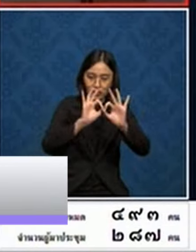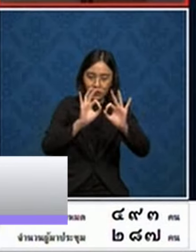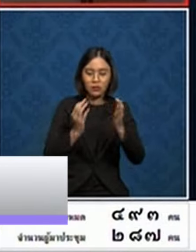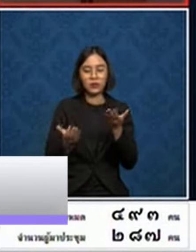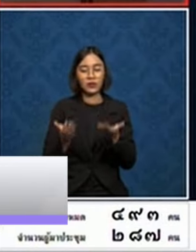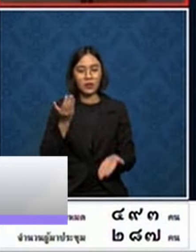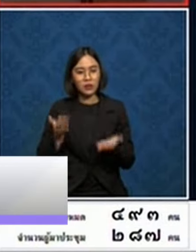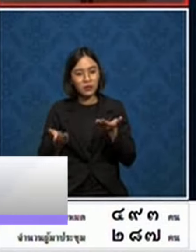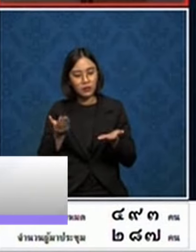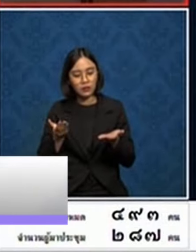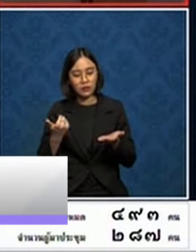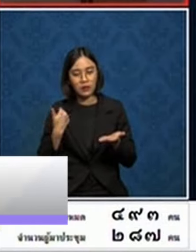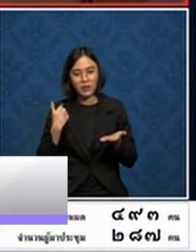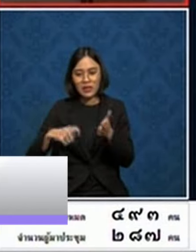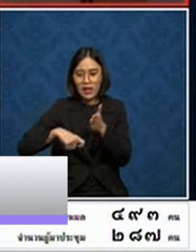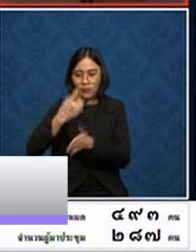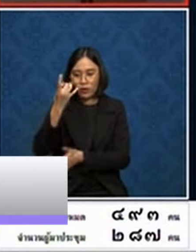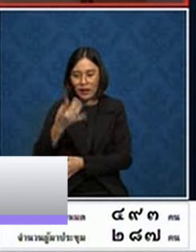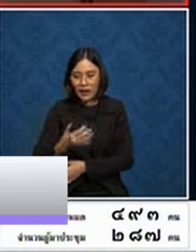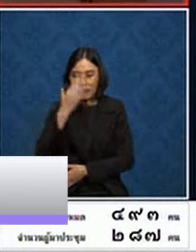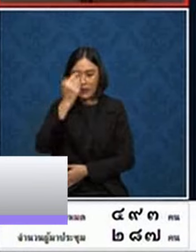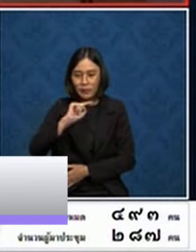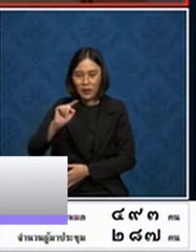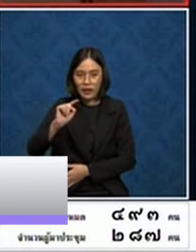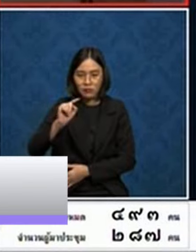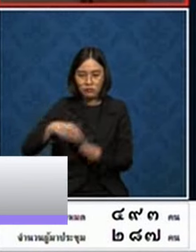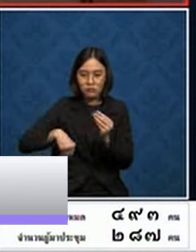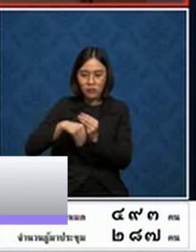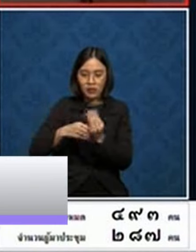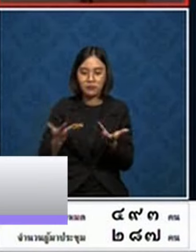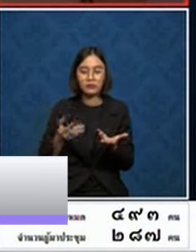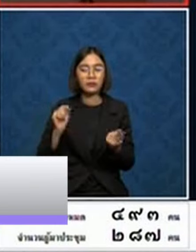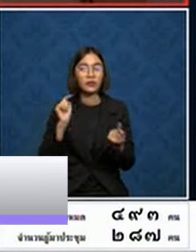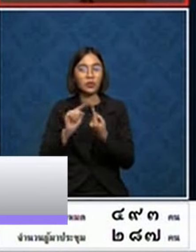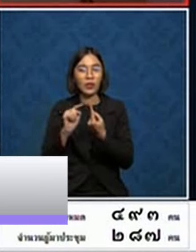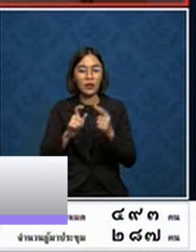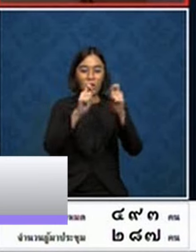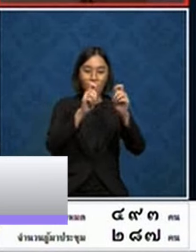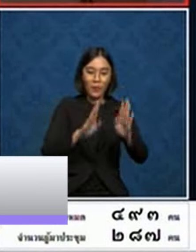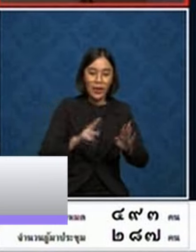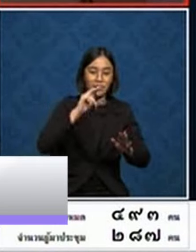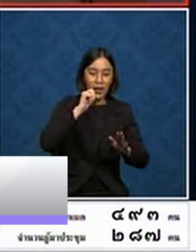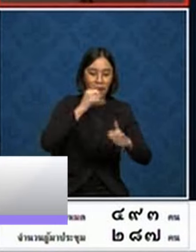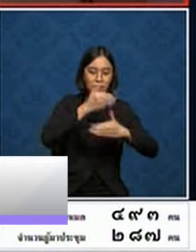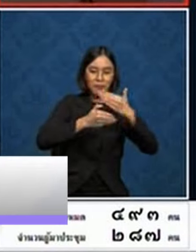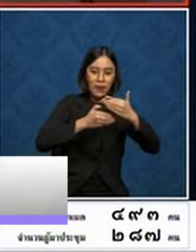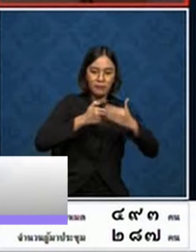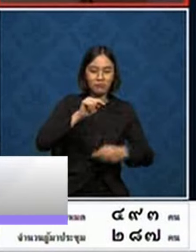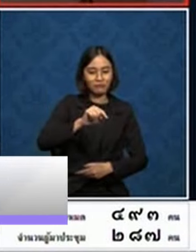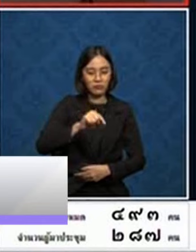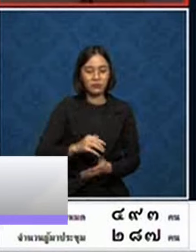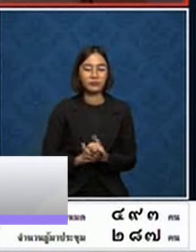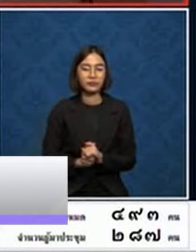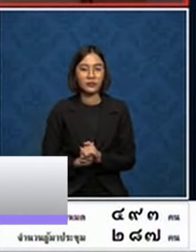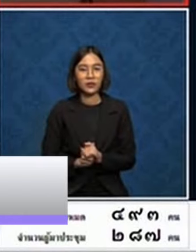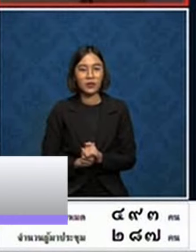ที่ยังมีเหตุผลอะไรที่จะต้องไปเพิ่มเติมอย่างเช่นเรื่องของการออกแบบการสร้างเขื่อนนะครับเรื่องของการ